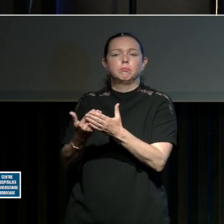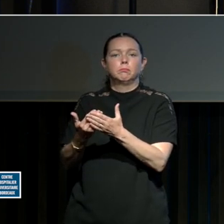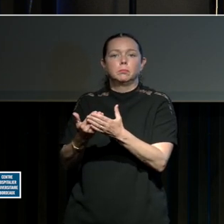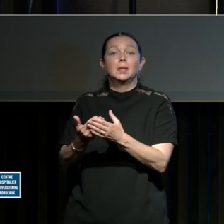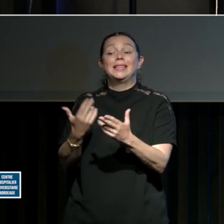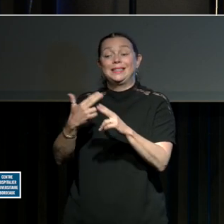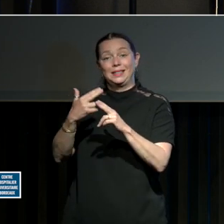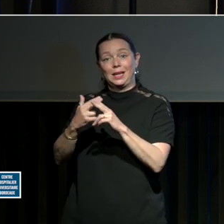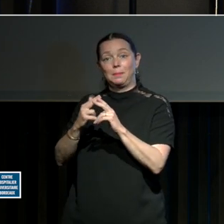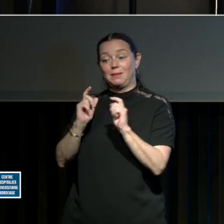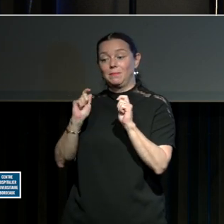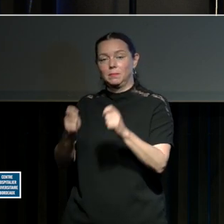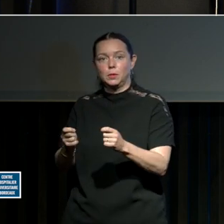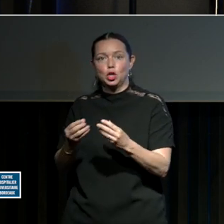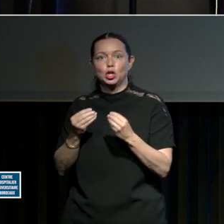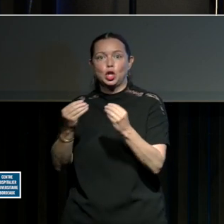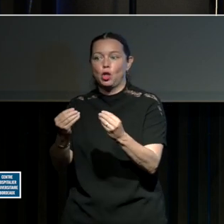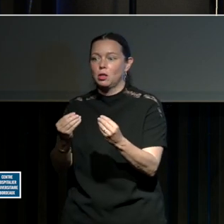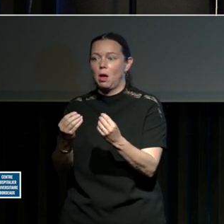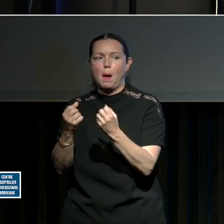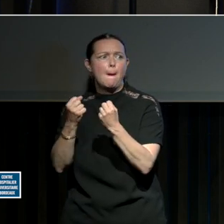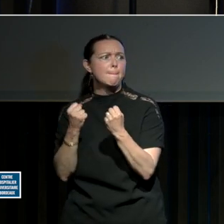identifie sous le terme d'effet renforçant positif.